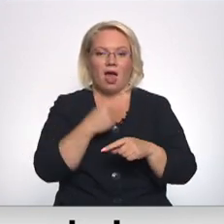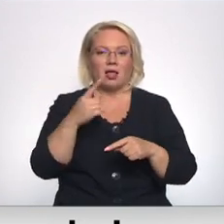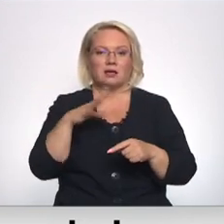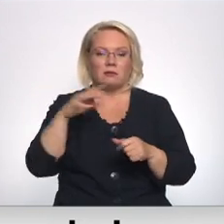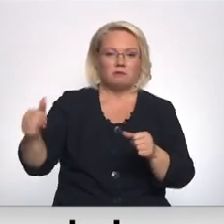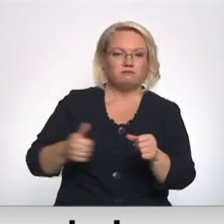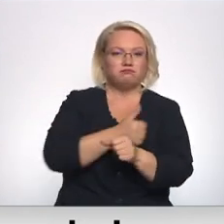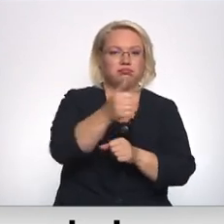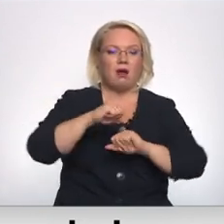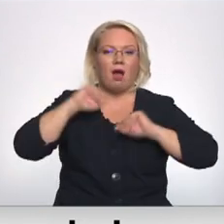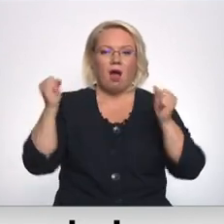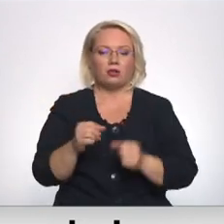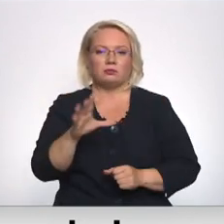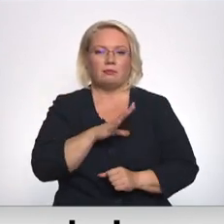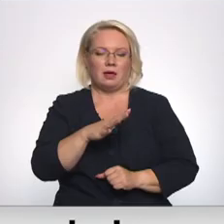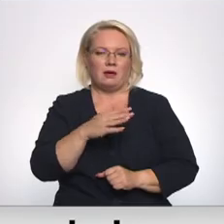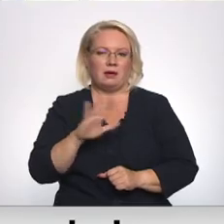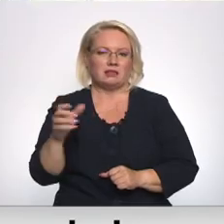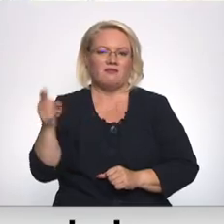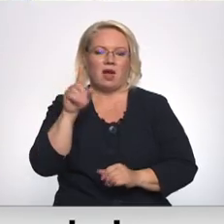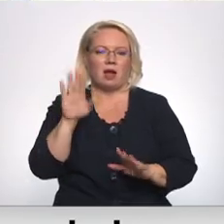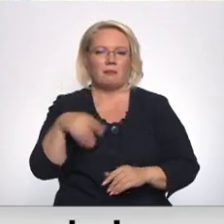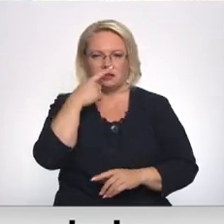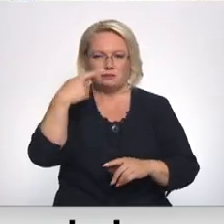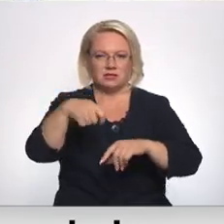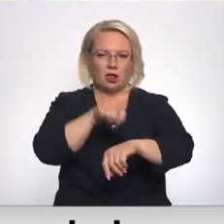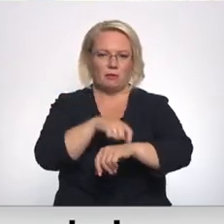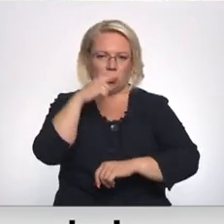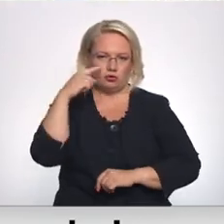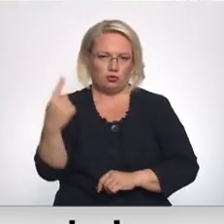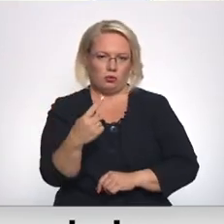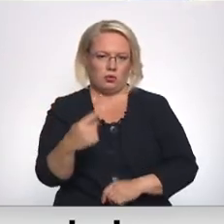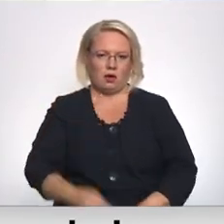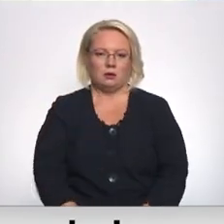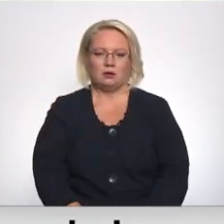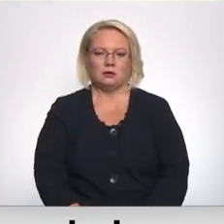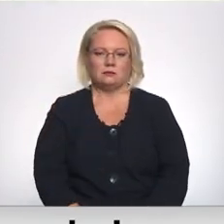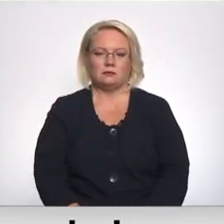apzīšanas manēru ar ātrumu, kas bija krietni virs 100 km/h.